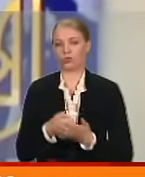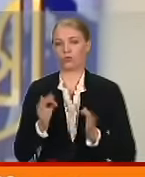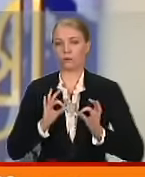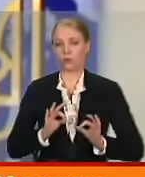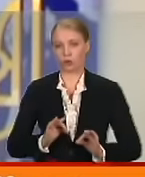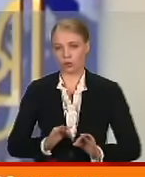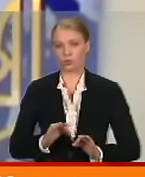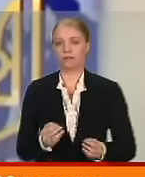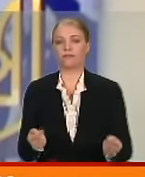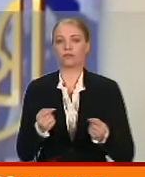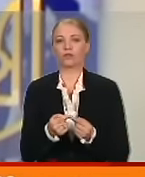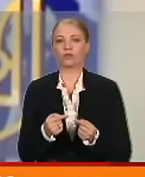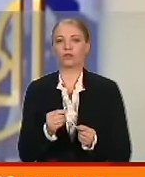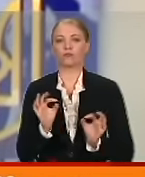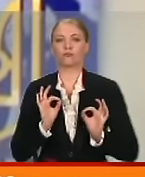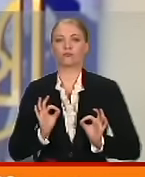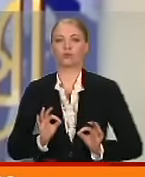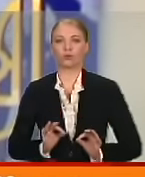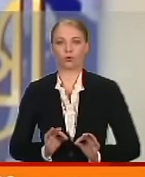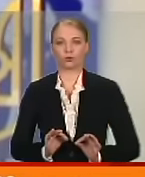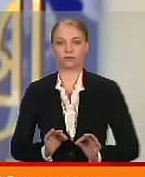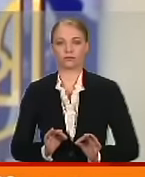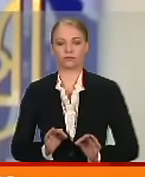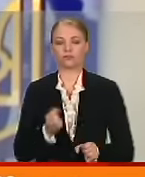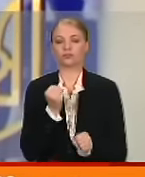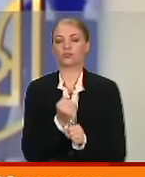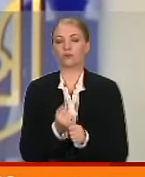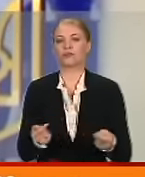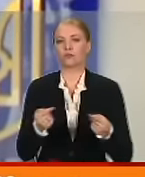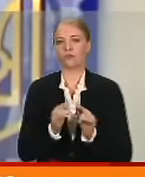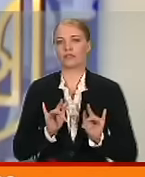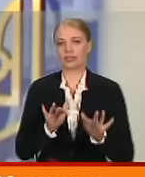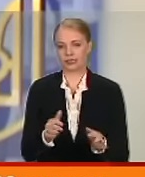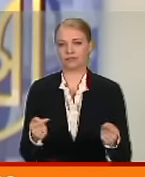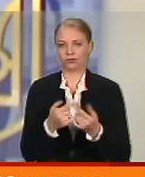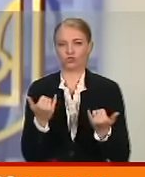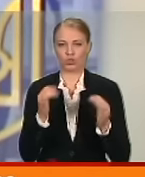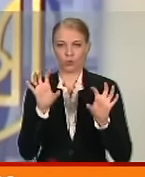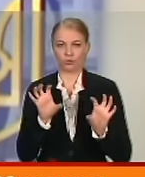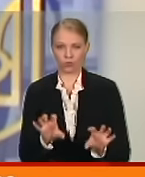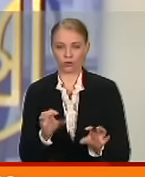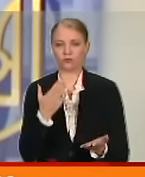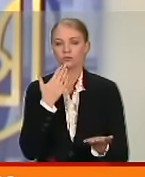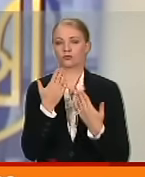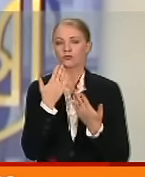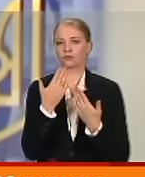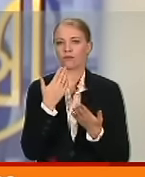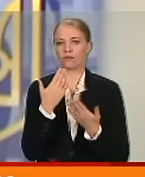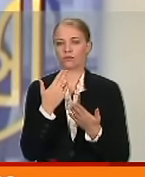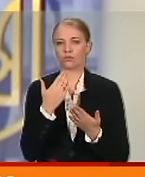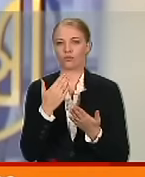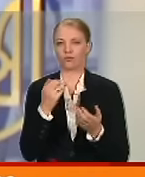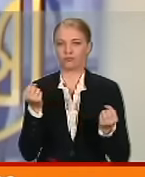прокуратури. Відповідно, прокурор зробить відповідні дії згідно чинного законодавства стосовно